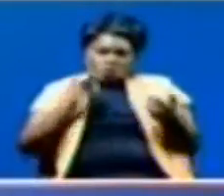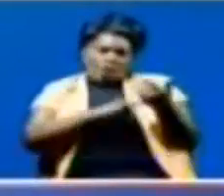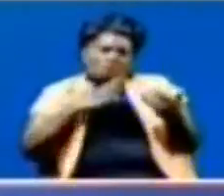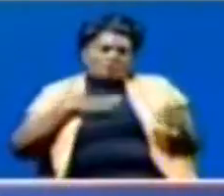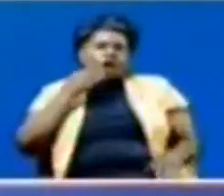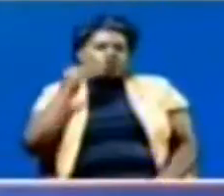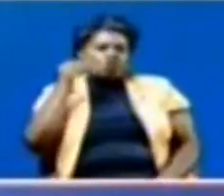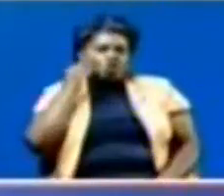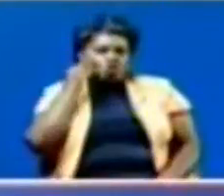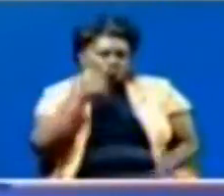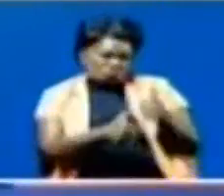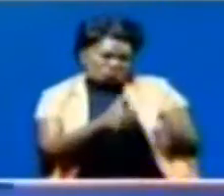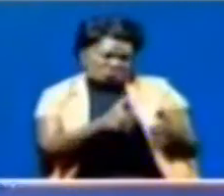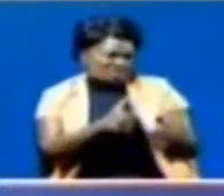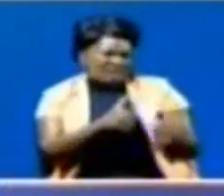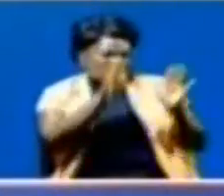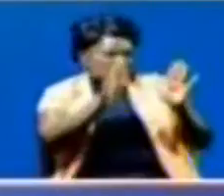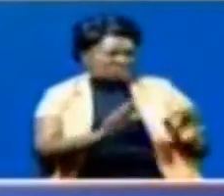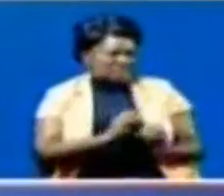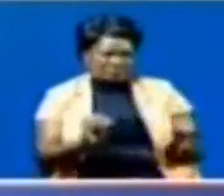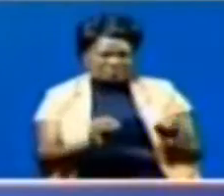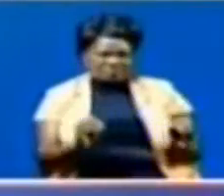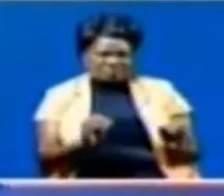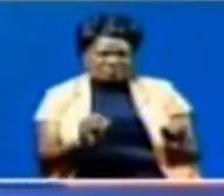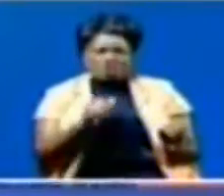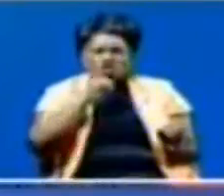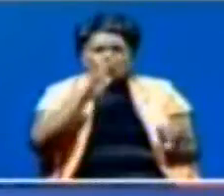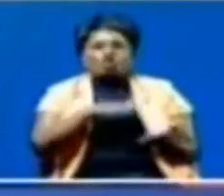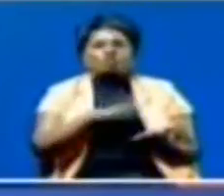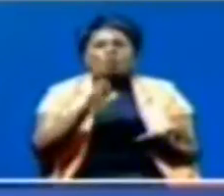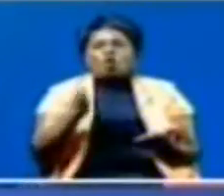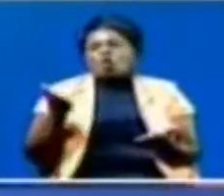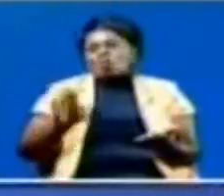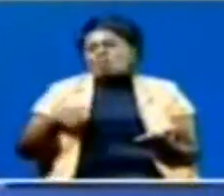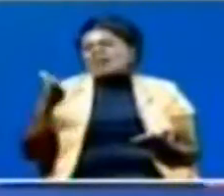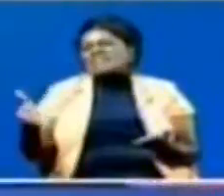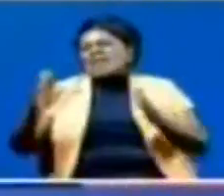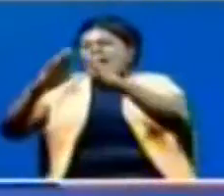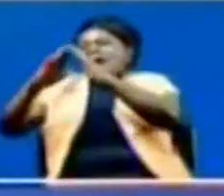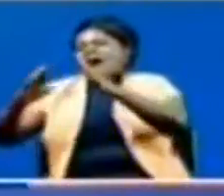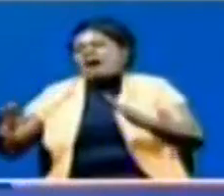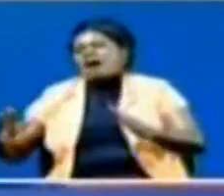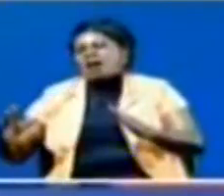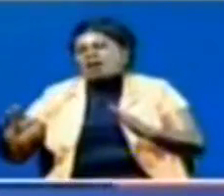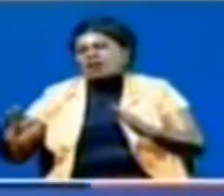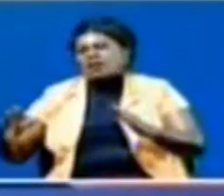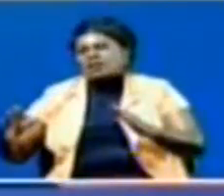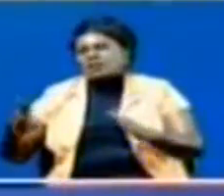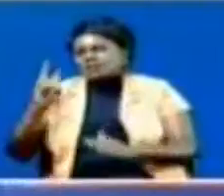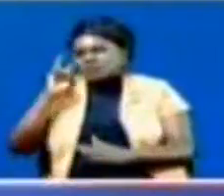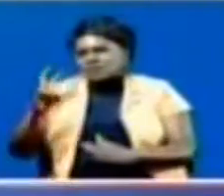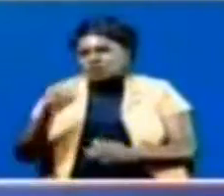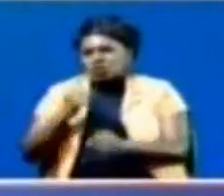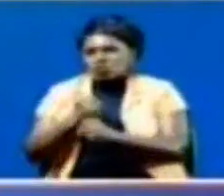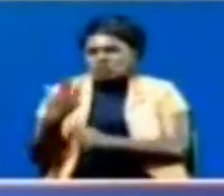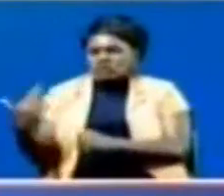nyumbani kwamba vile SMS na vinini hivi havikui sana vya maana madamu yuko nyumbani na vile anavyokupenda utaona katika kutenda vitu